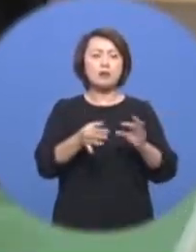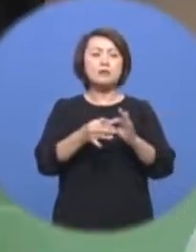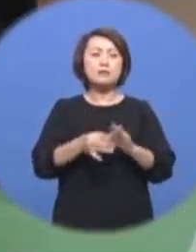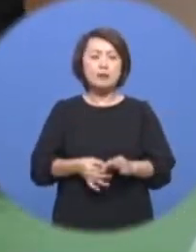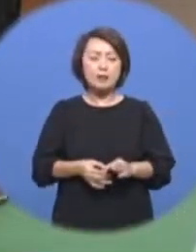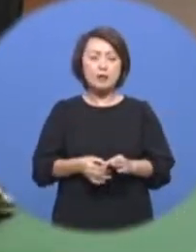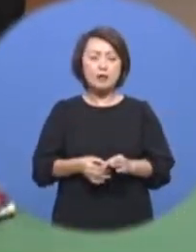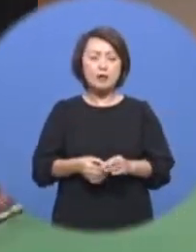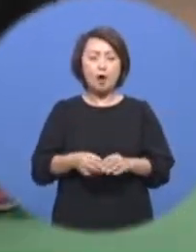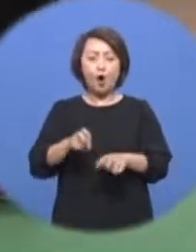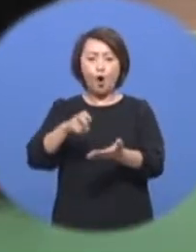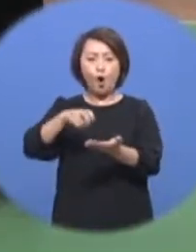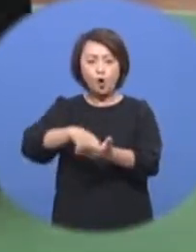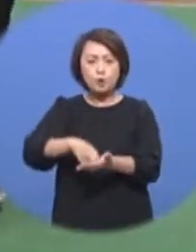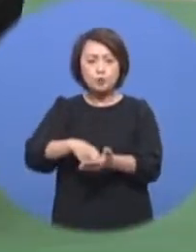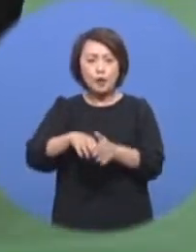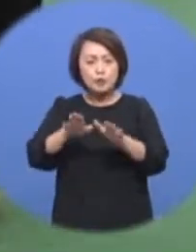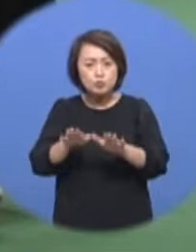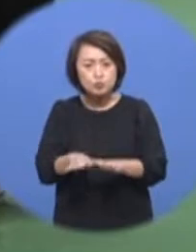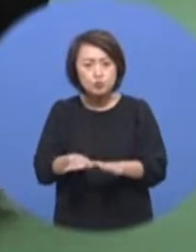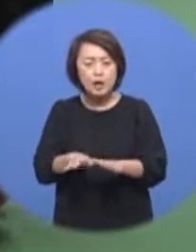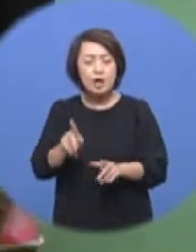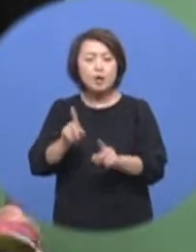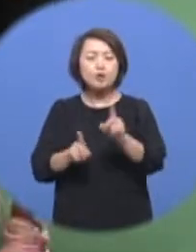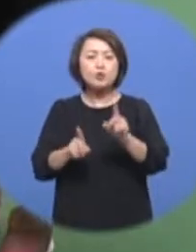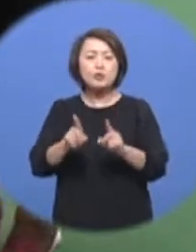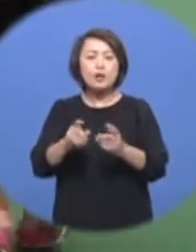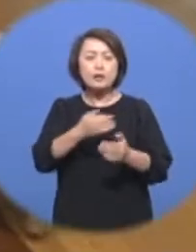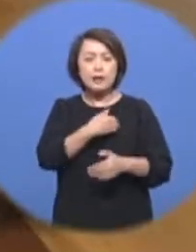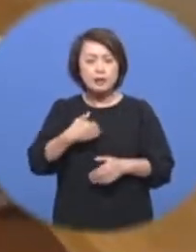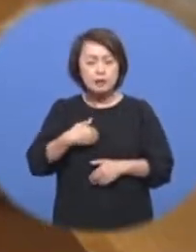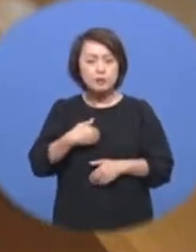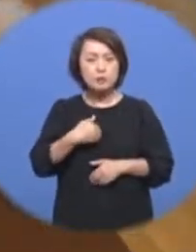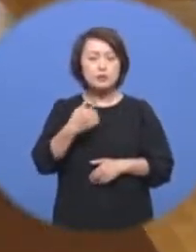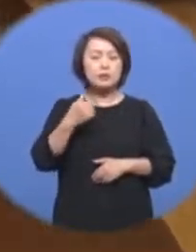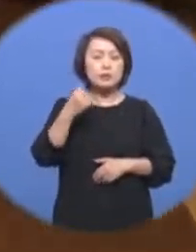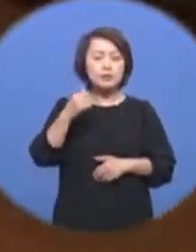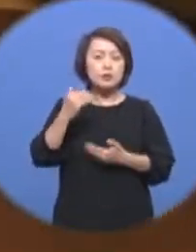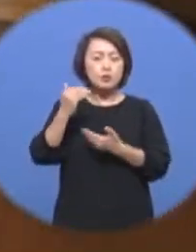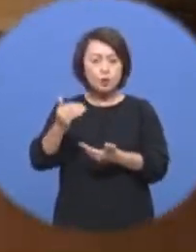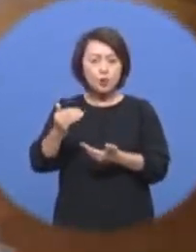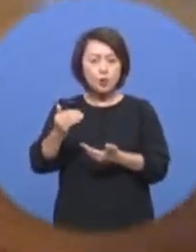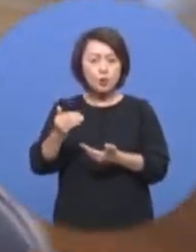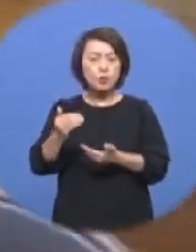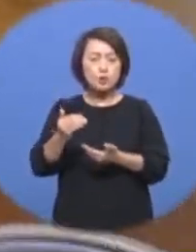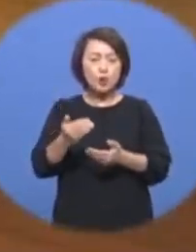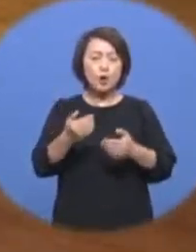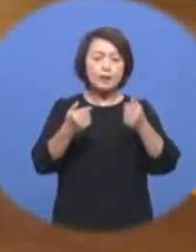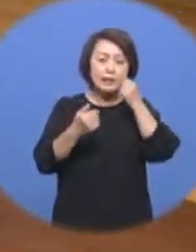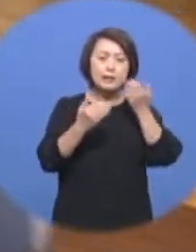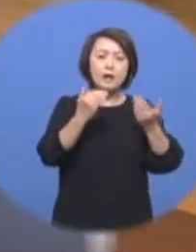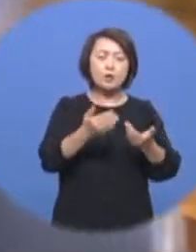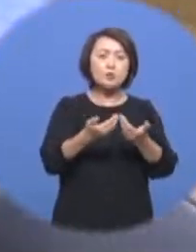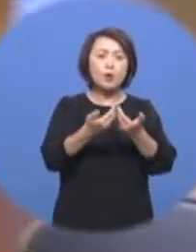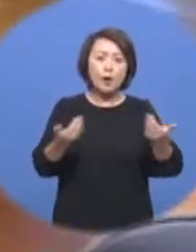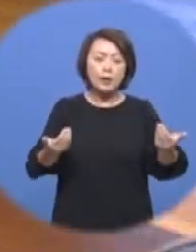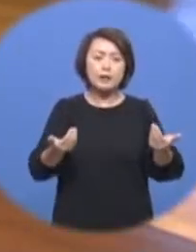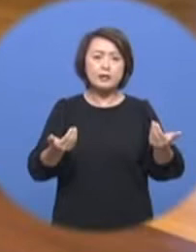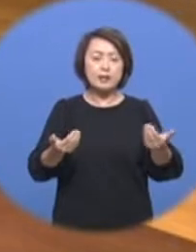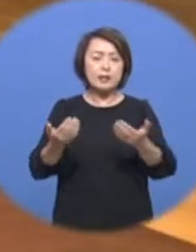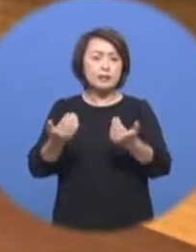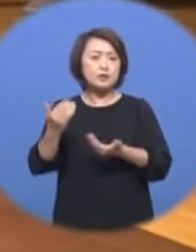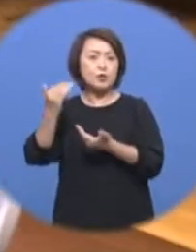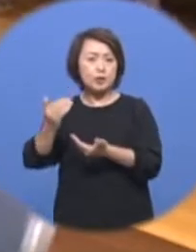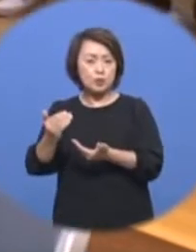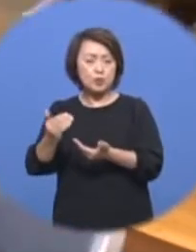からできてもできなくてもどちらでもいいことは訓練っていう、で必要なことはしつけっていう、そういう判別をしていただいて、で必要